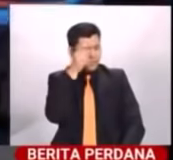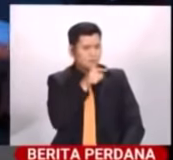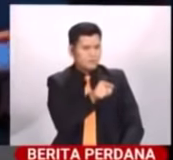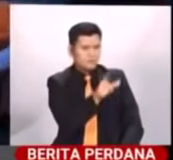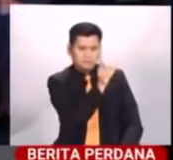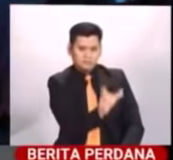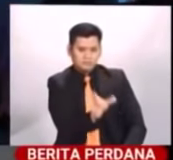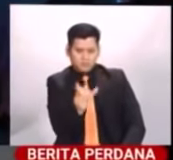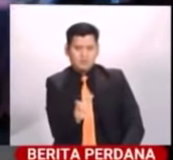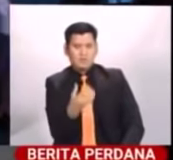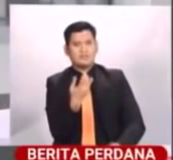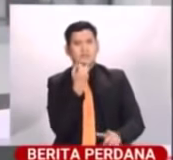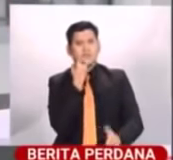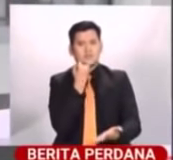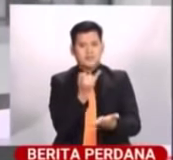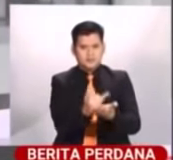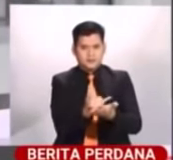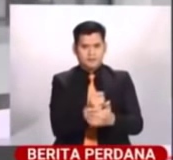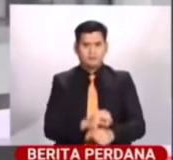penjenayah.